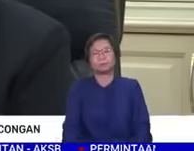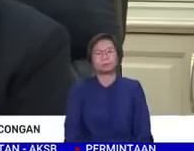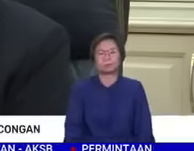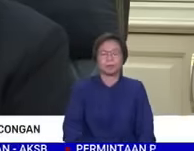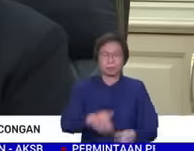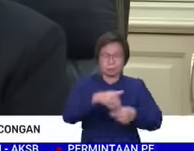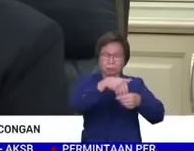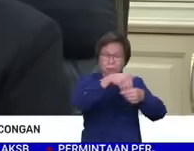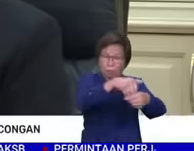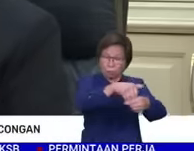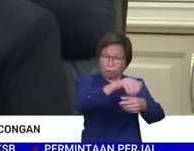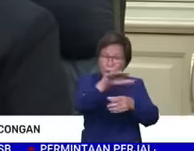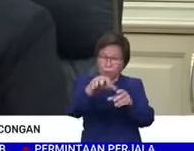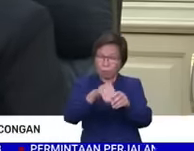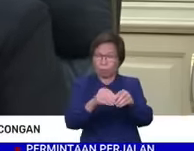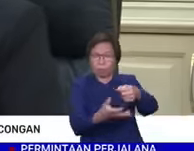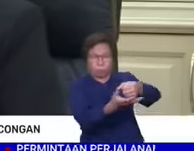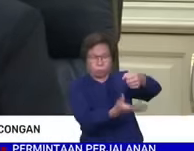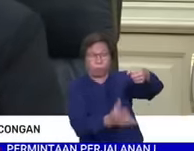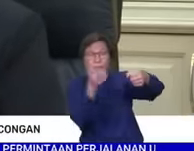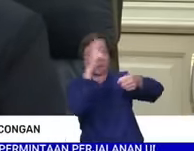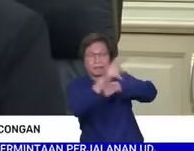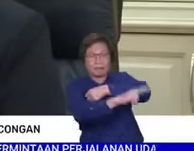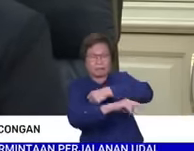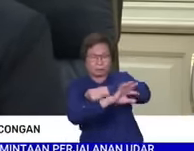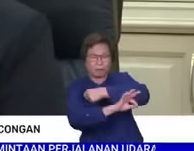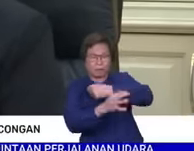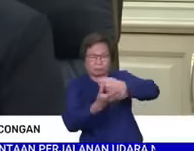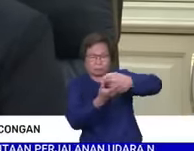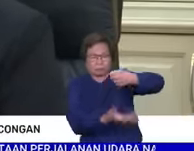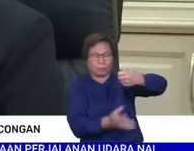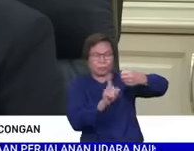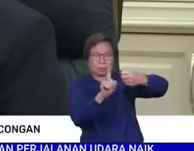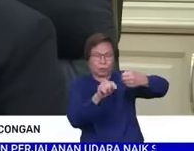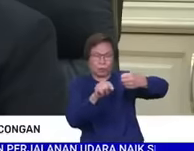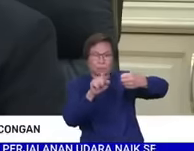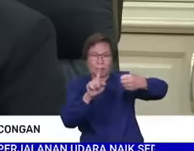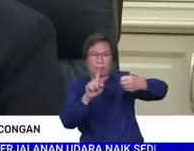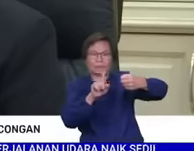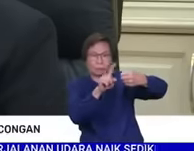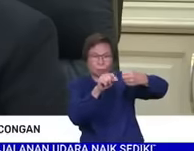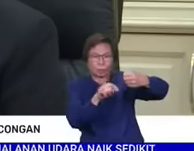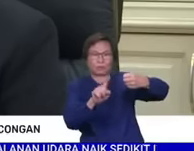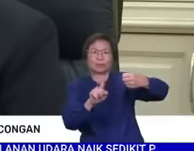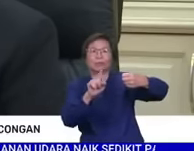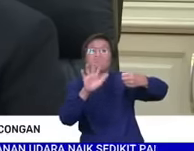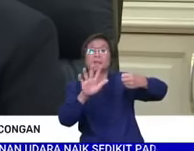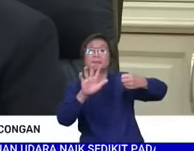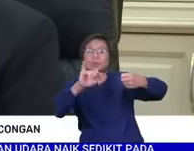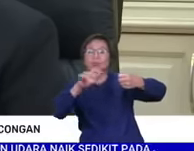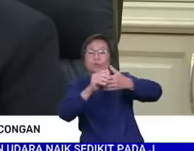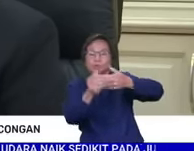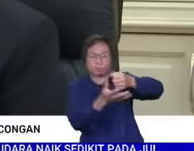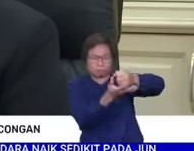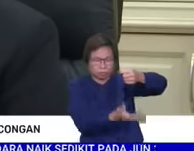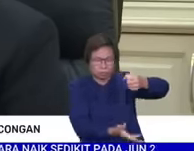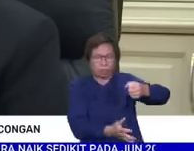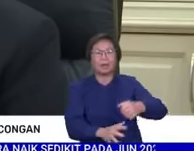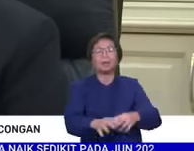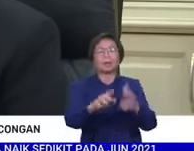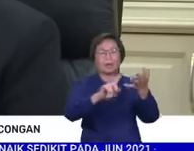insentif ini akan melibatkan peruntukan kerajaan negeri lebih uang satu pukulan 51 juta dan yang kelima